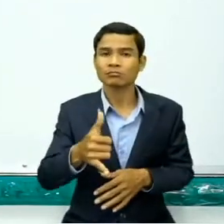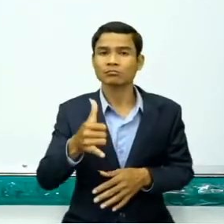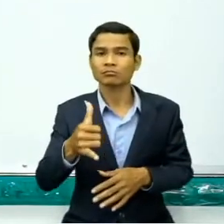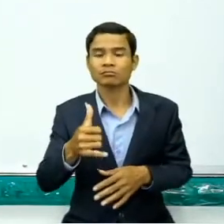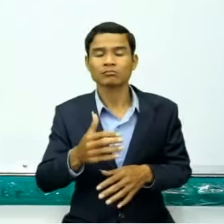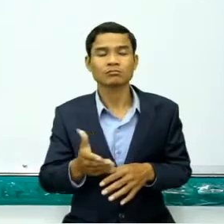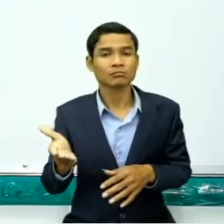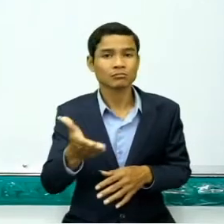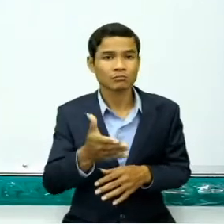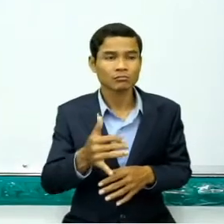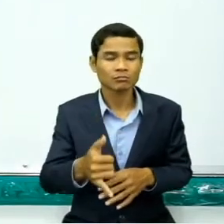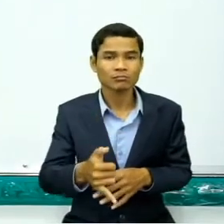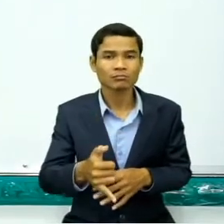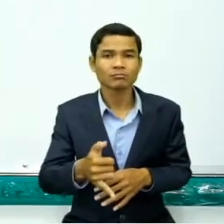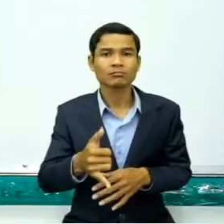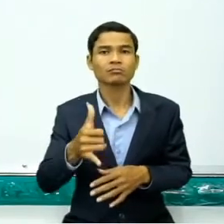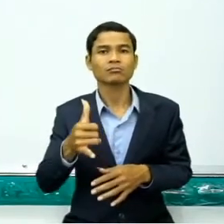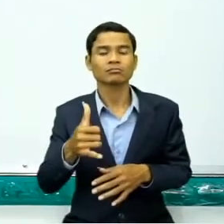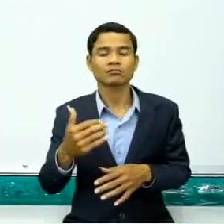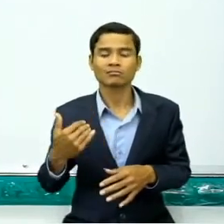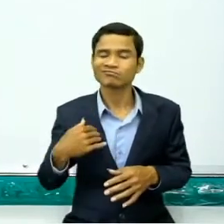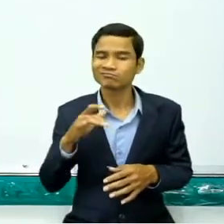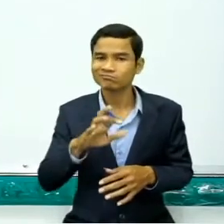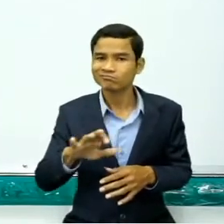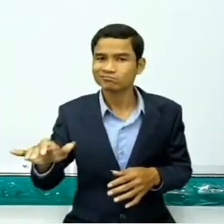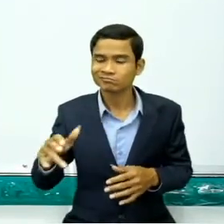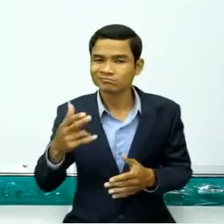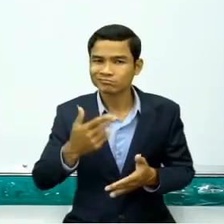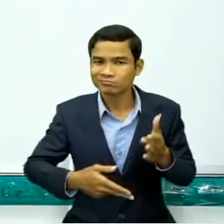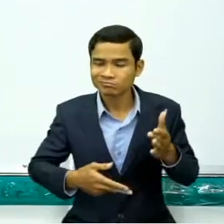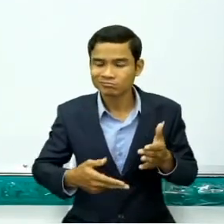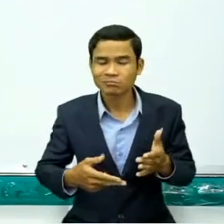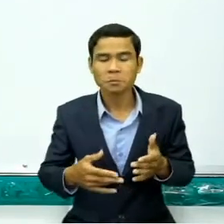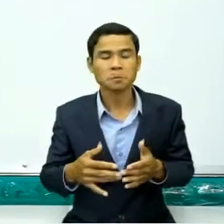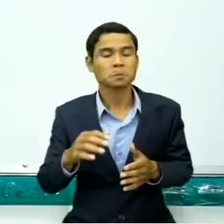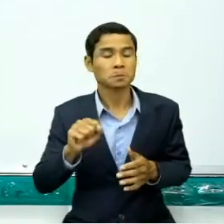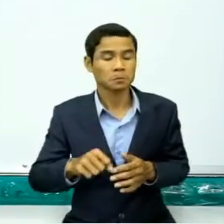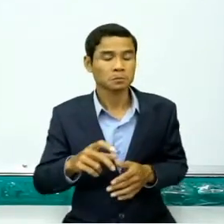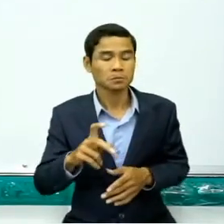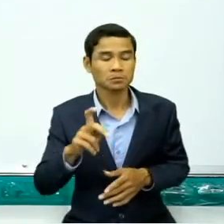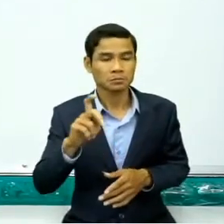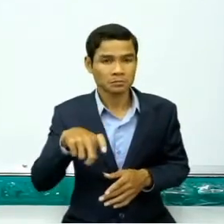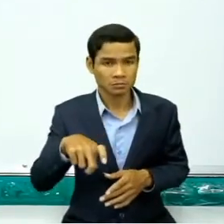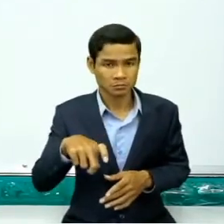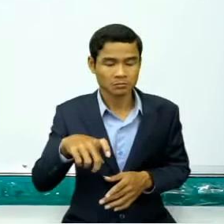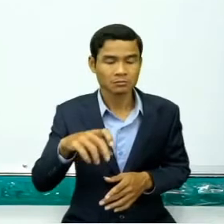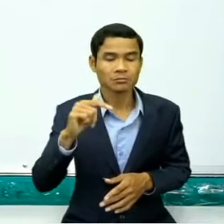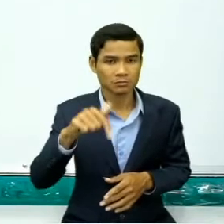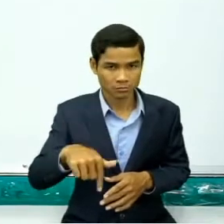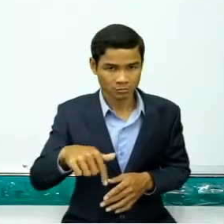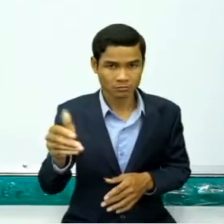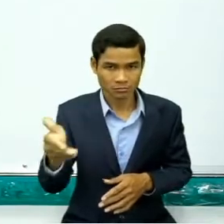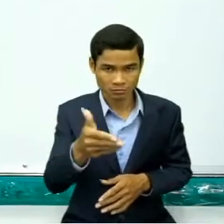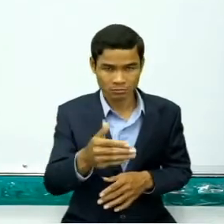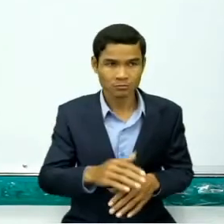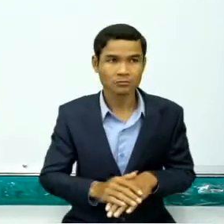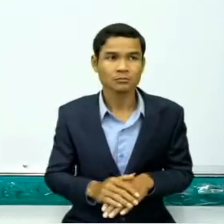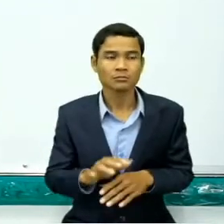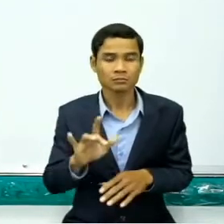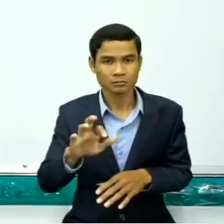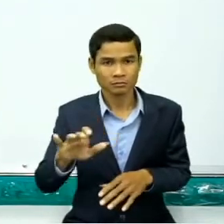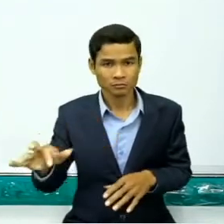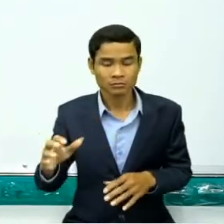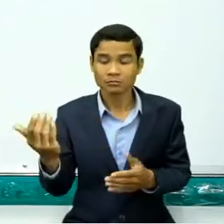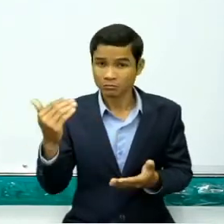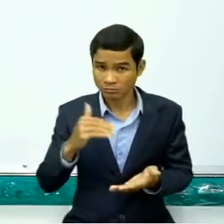Chà, bị phân ngơi, miên sâu đám, phân ngờ. Chà con, ai lời con sẽ đâm nhạc rồi bằng lỡ.